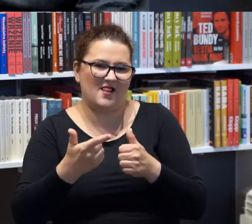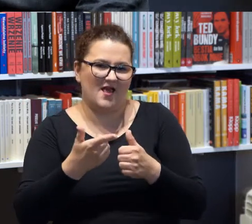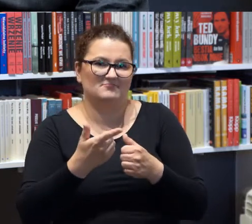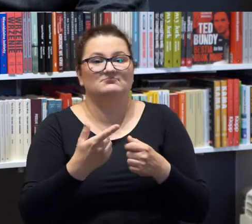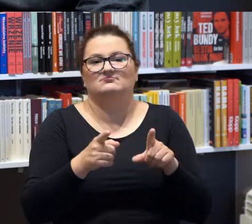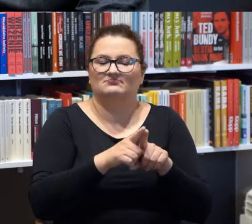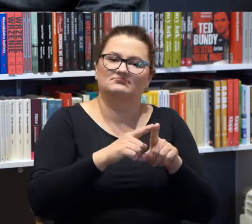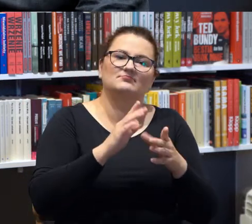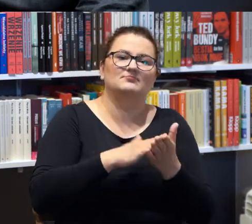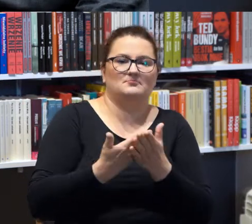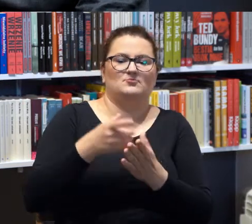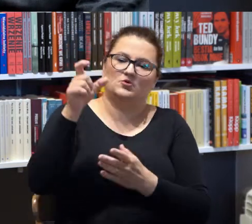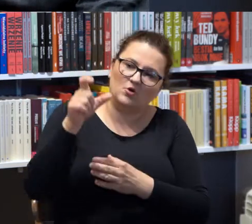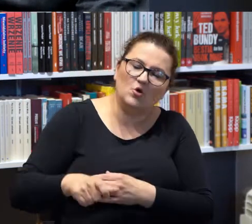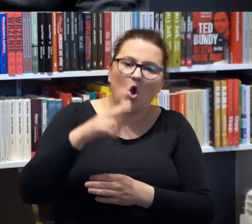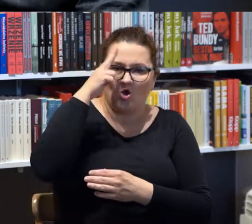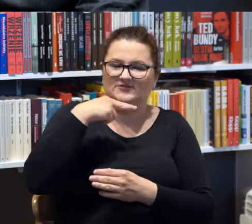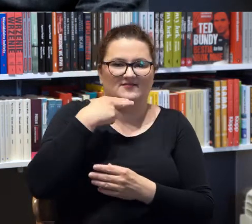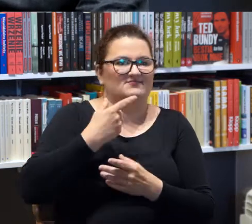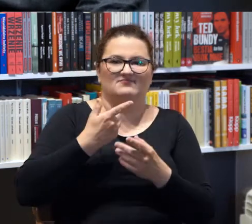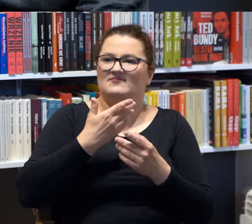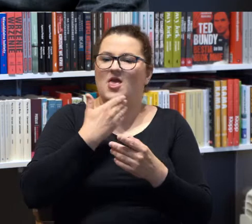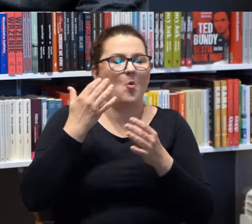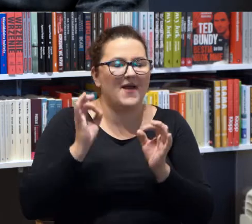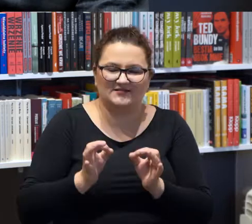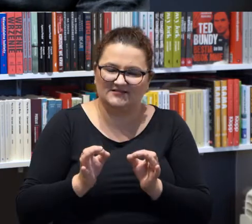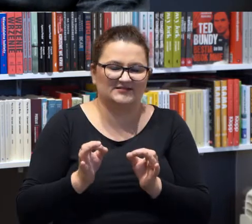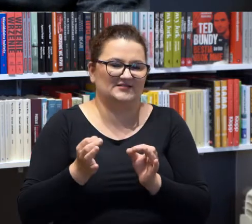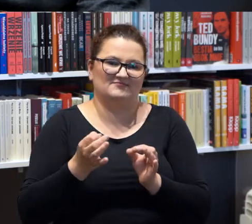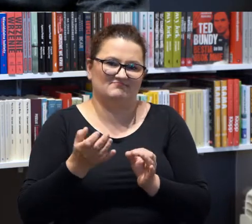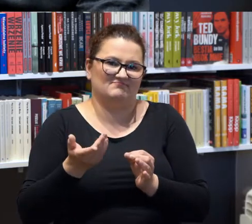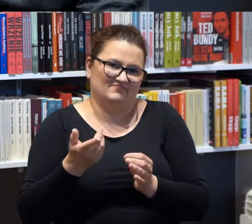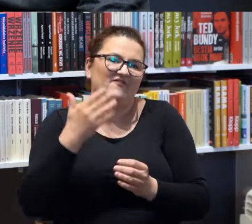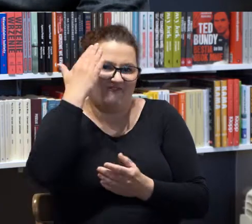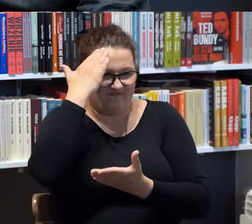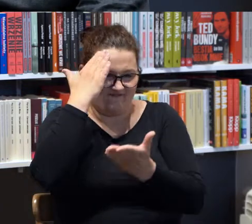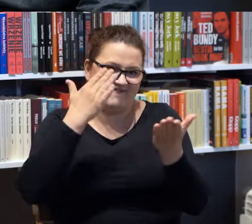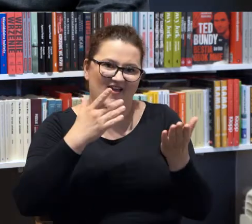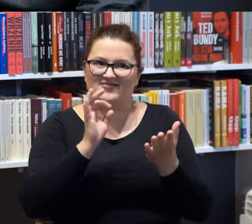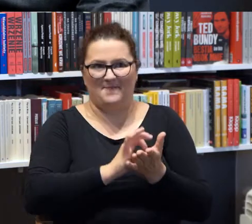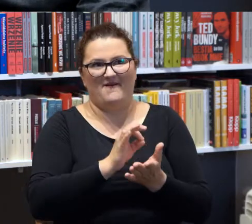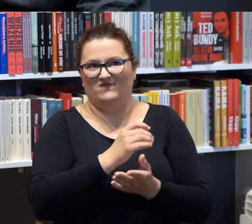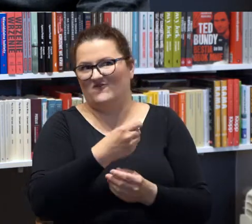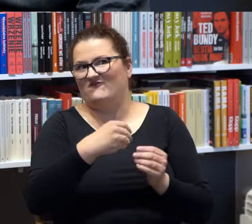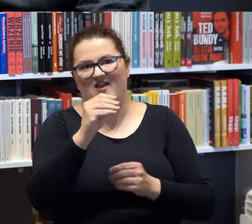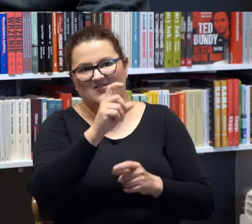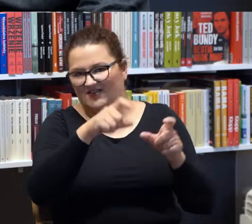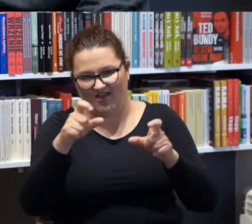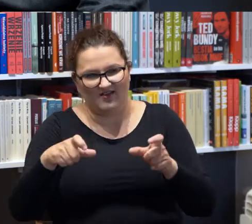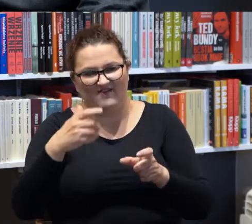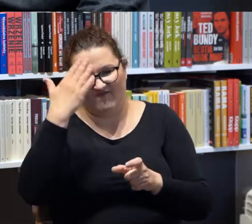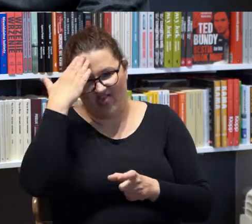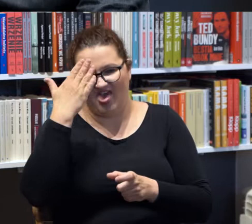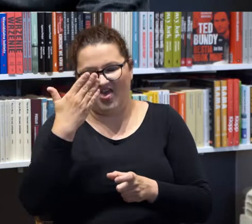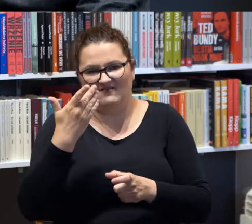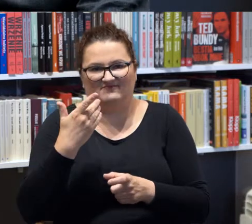opowieść o figurze nieobecnego ojca, mam taką nadzieję, co jest pewnie rzeczą znaną jeszcze większej liczbie ludzi, że